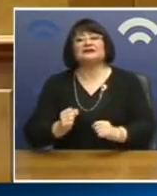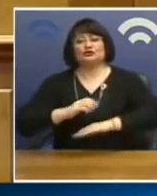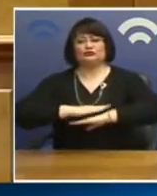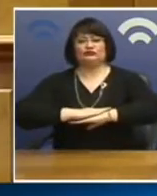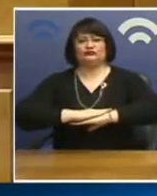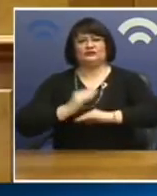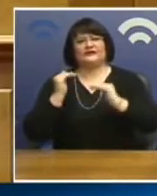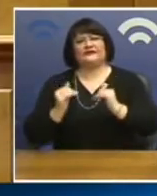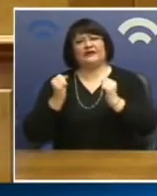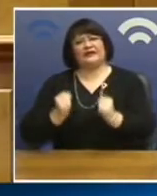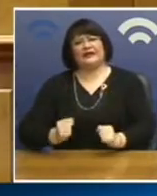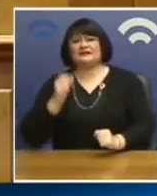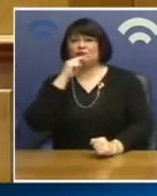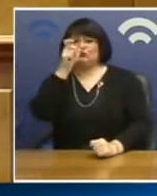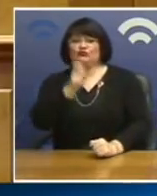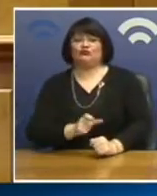και σήμερα, το Πρωθυπουργικό,